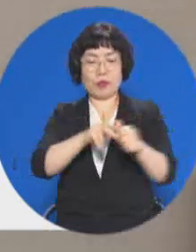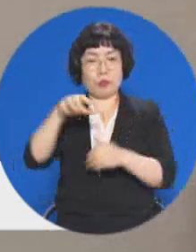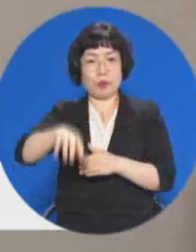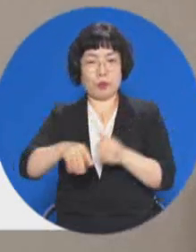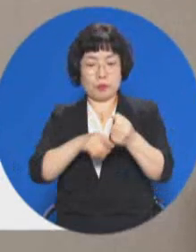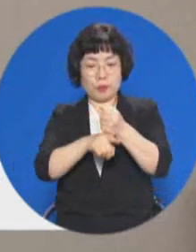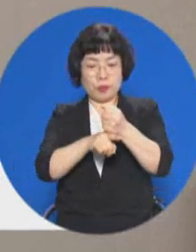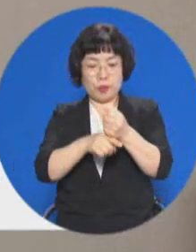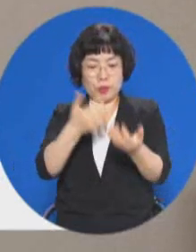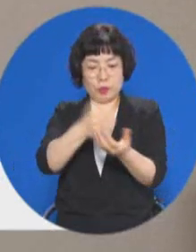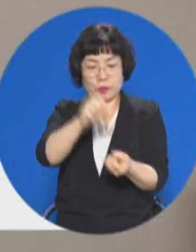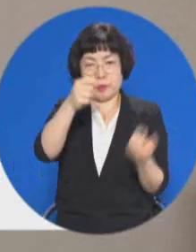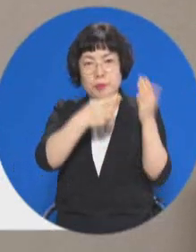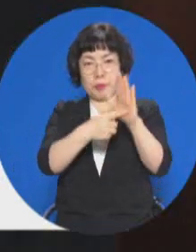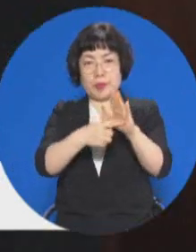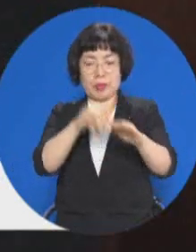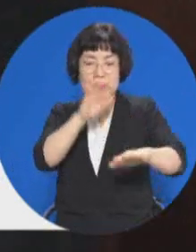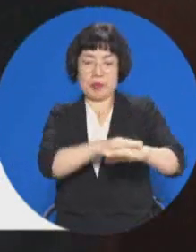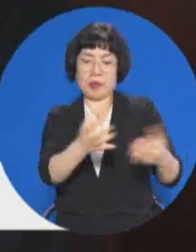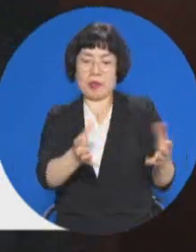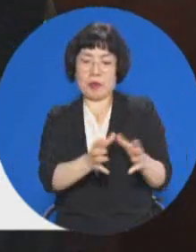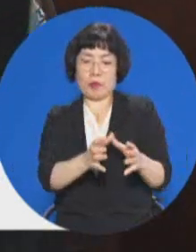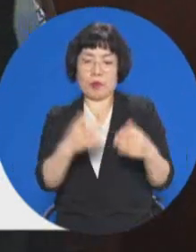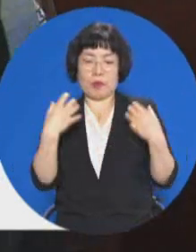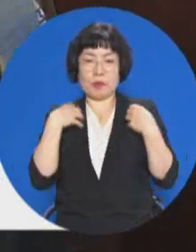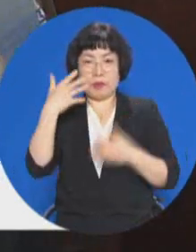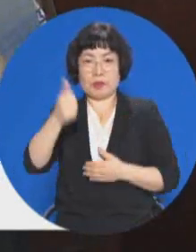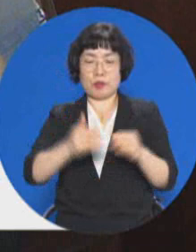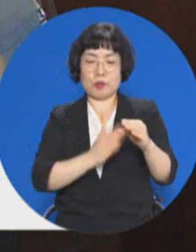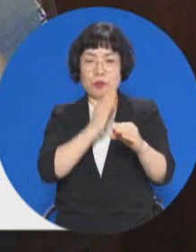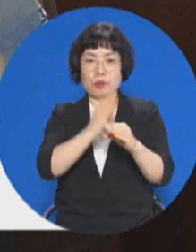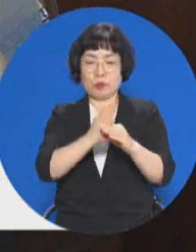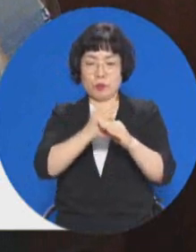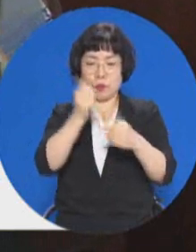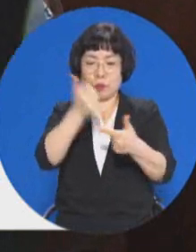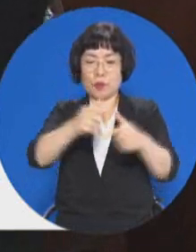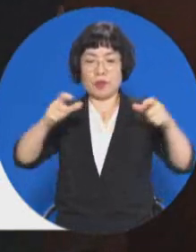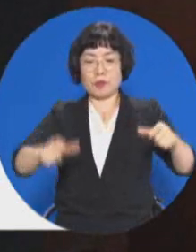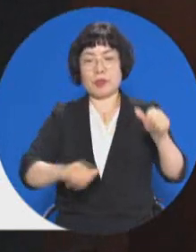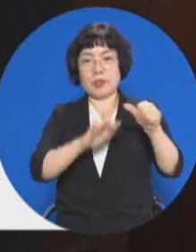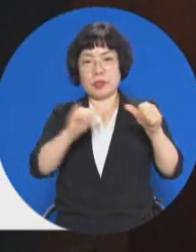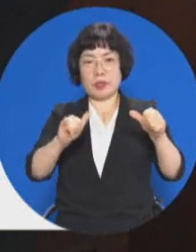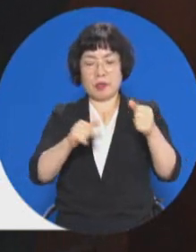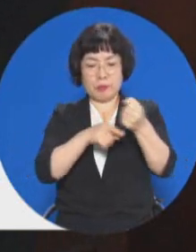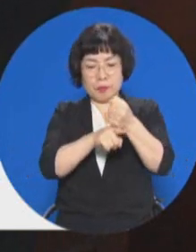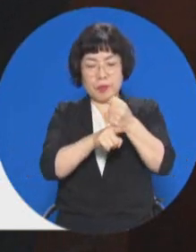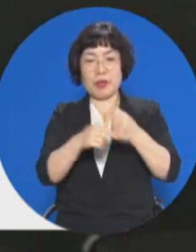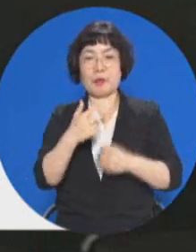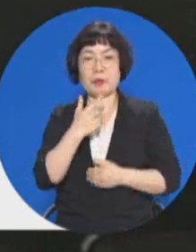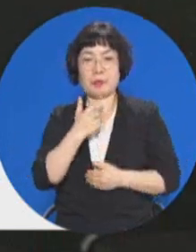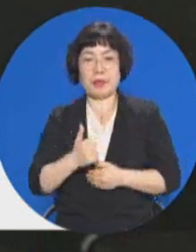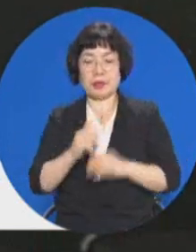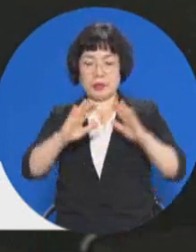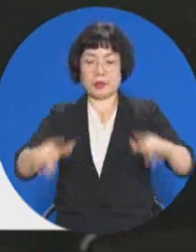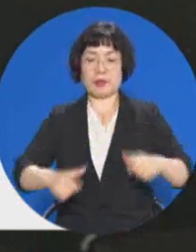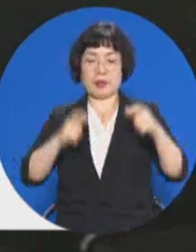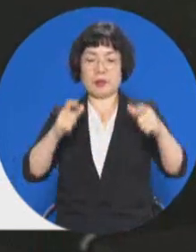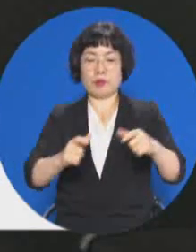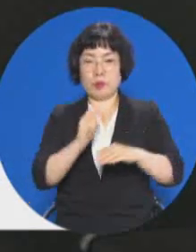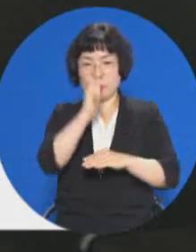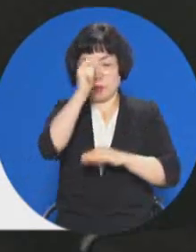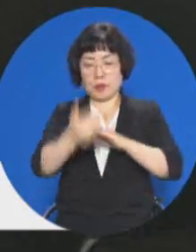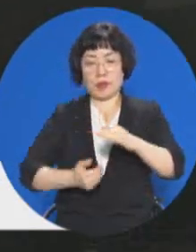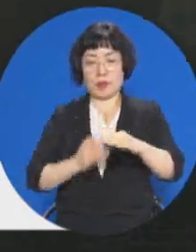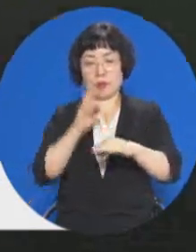공개하고 야권 성향의 지자체장 가운데 호남의 자치단체장 5명이 사찰을 받았으며 전남에서는 박병종